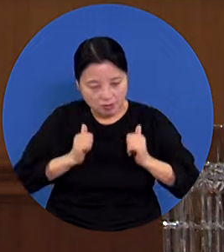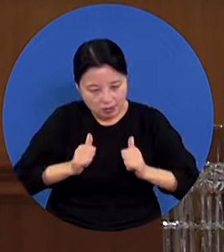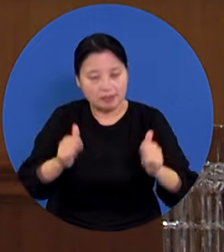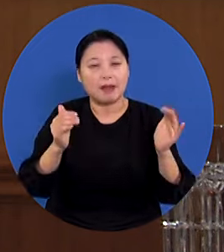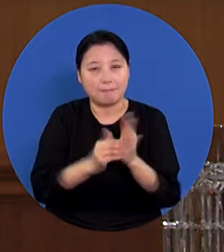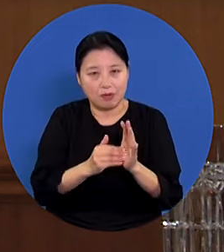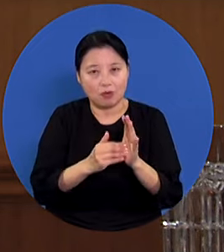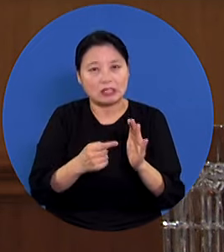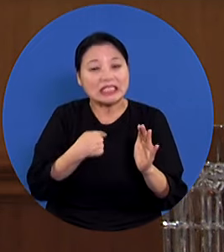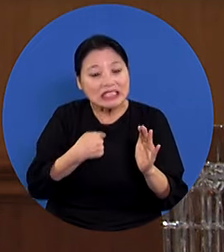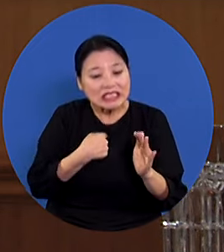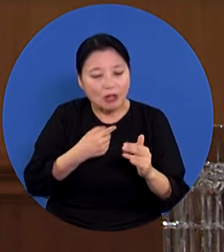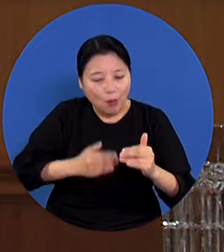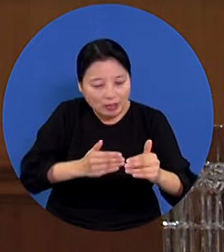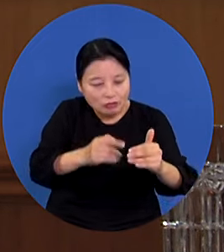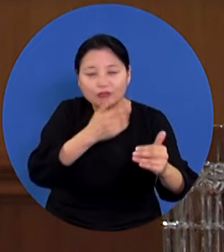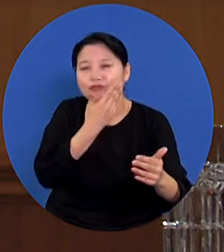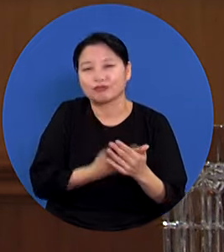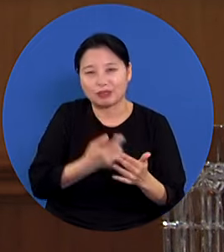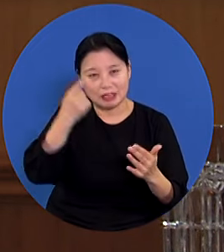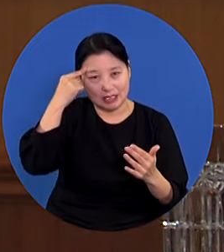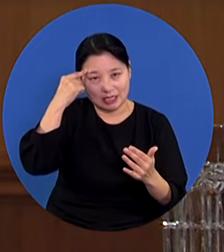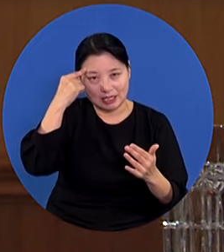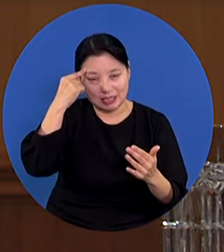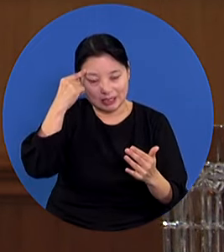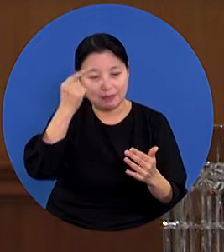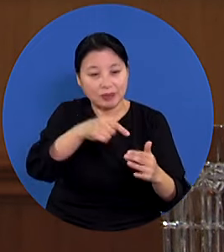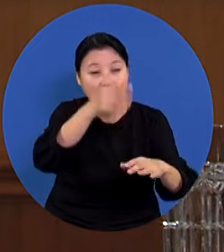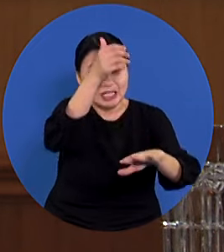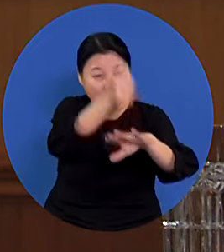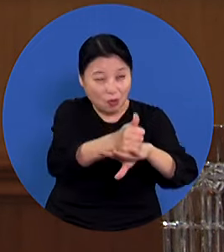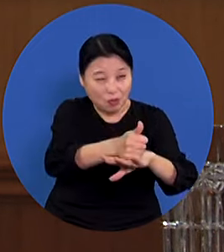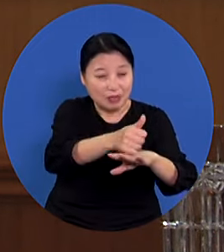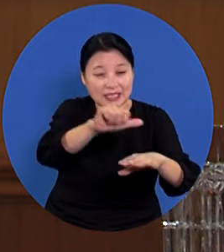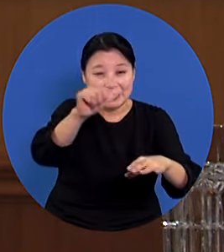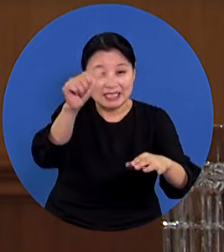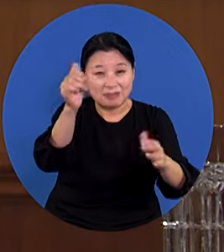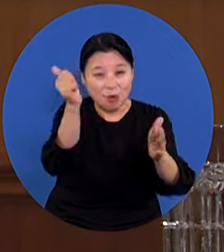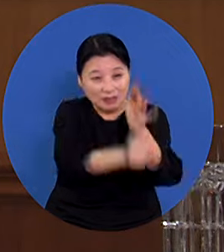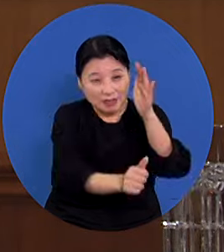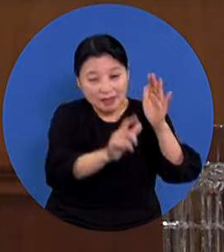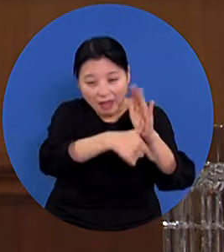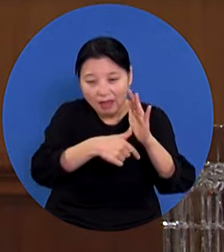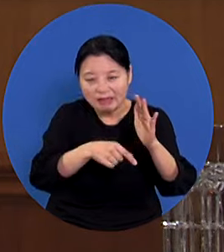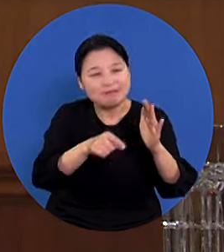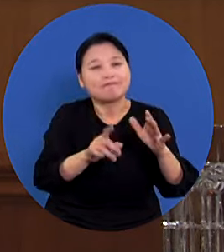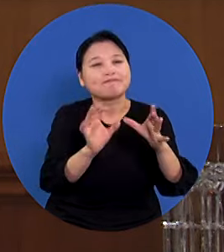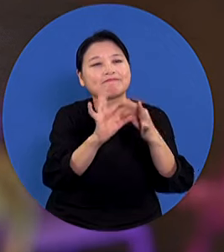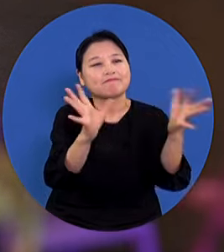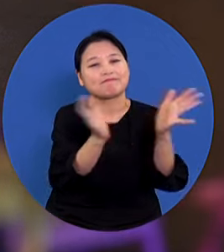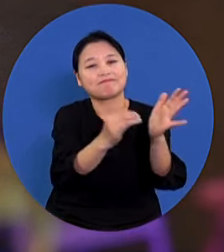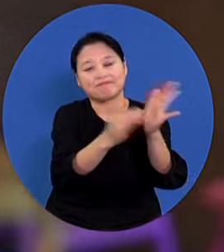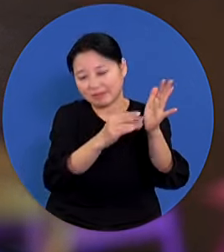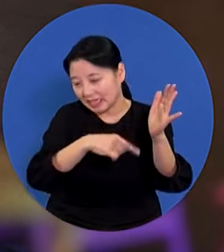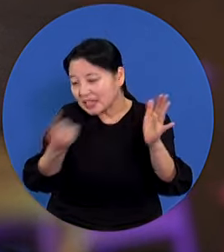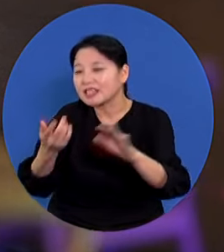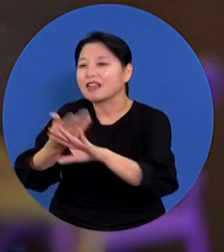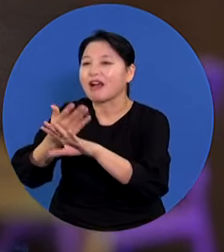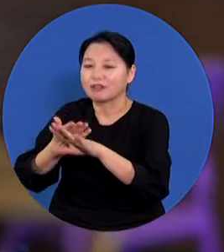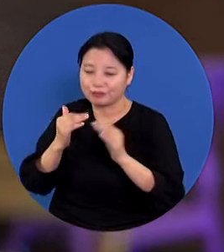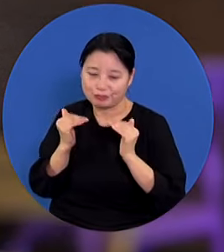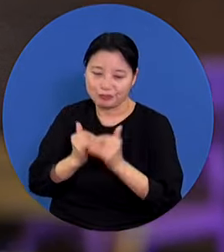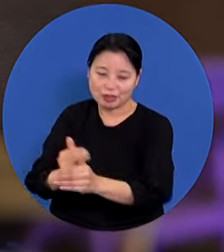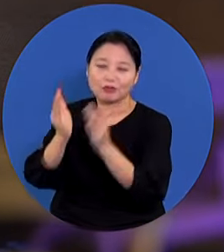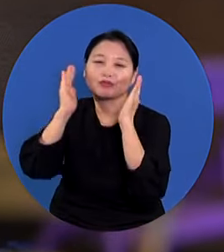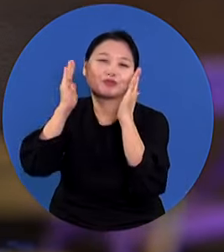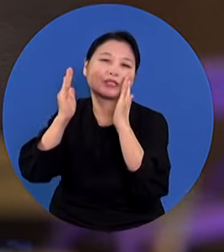뭐 실패했다는 걸 너무 거기에 탓하지 않고 그 다음 과정을 준비하는 약간 그게 제 스타일이거든요. 네, 예. 네. 그래서 그런 식으로 하니까 제가